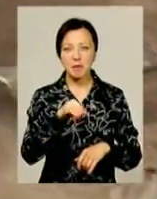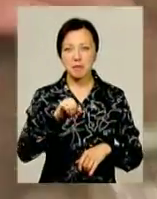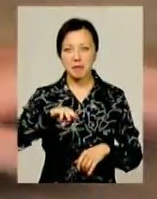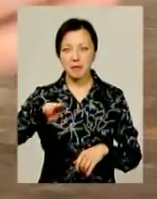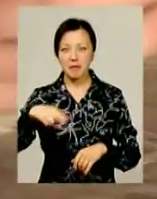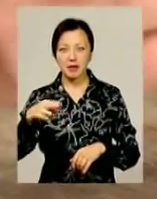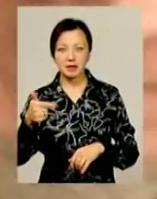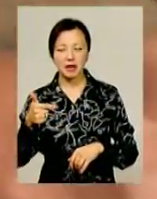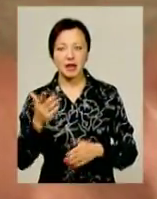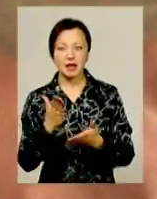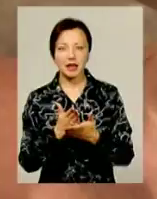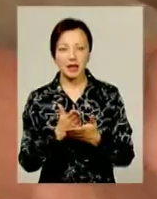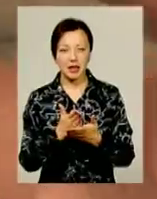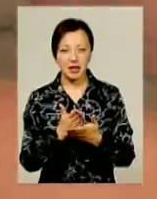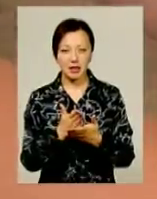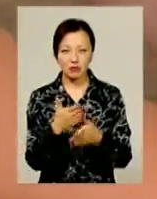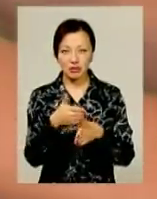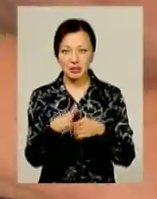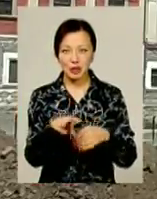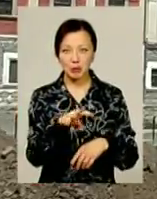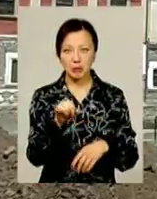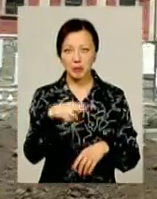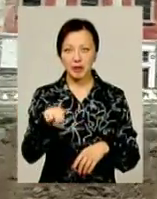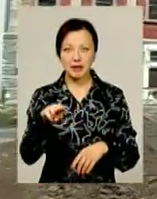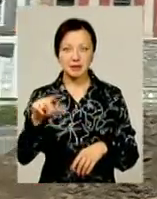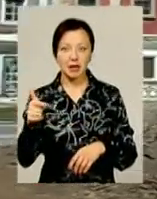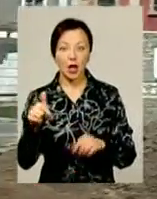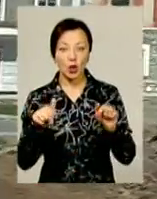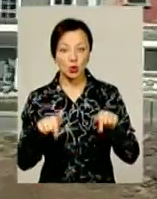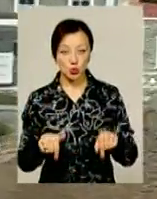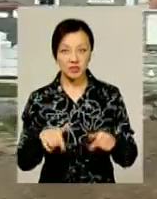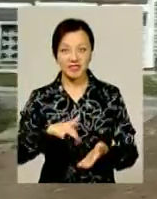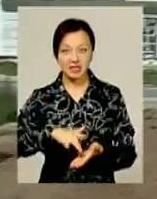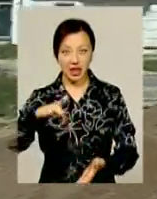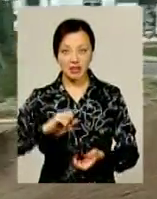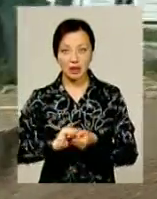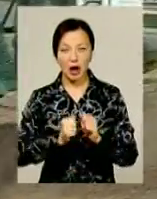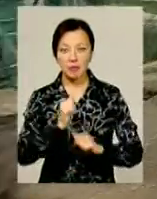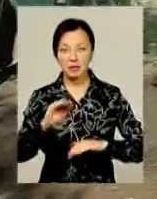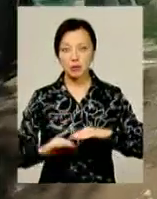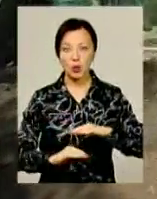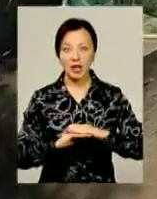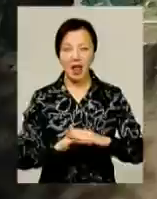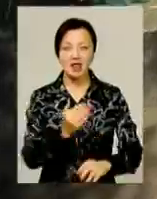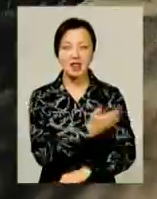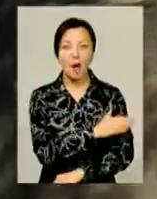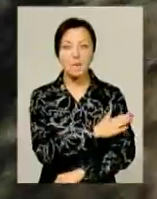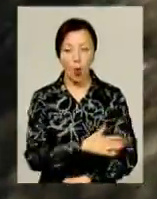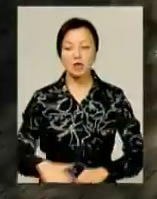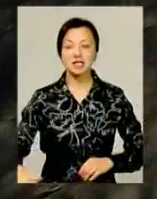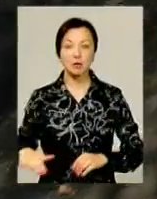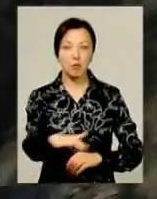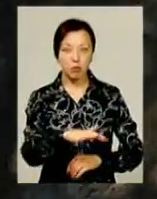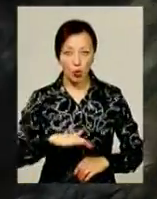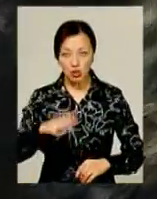на стінці є шматочок міді. Саме тут, в самому центрі Кам'янця-Подільського, на Польській площі,